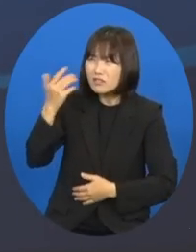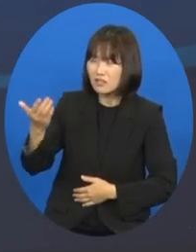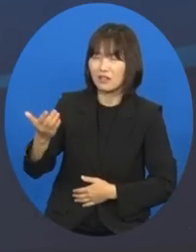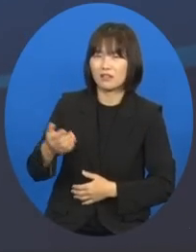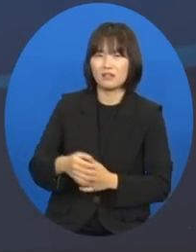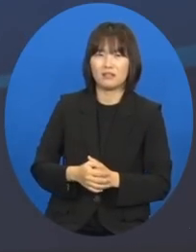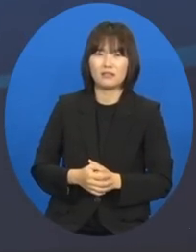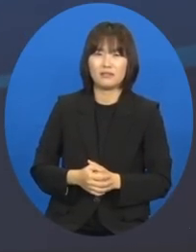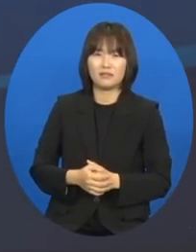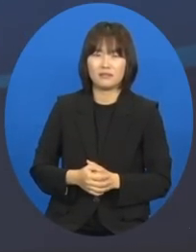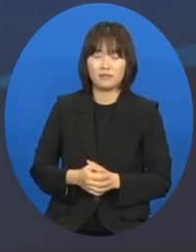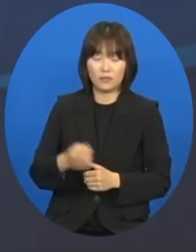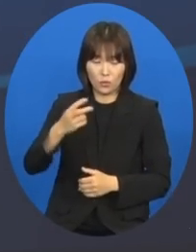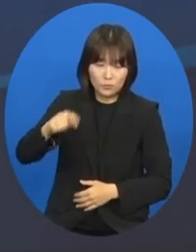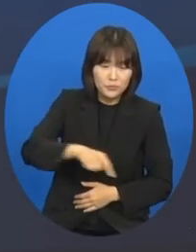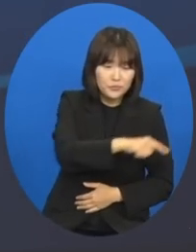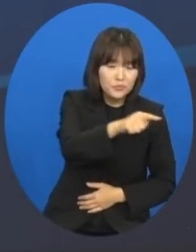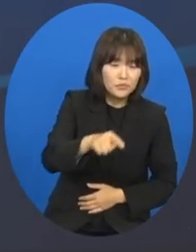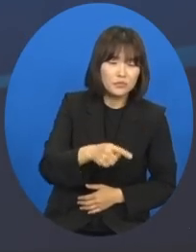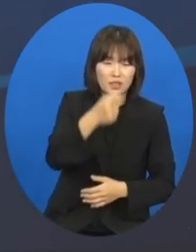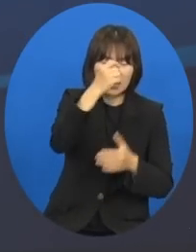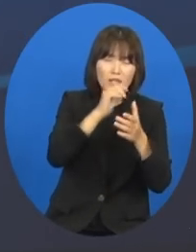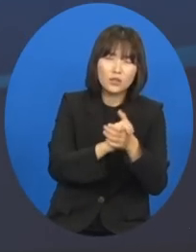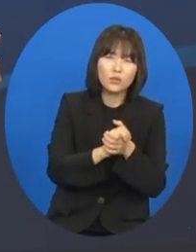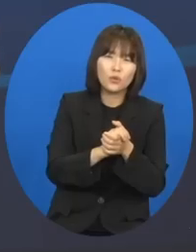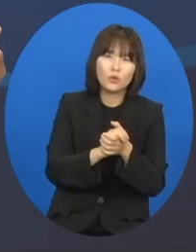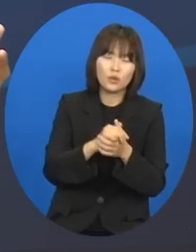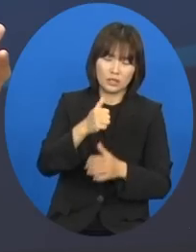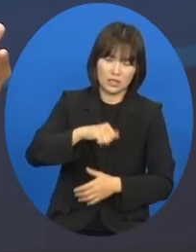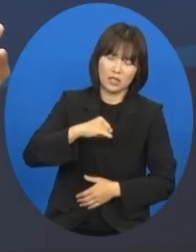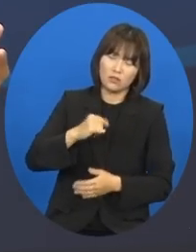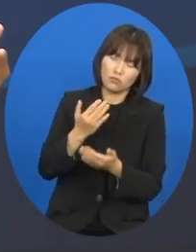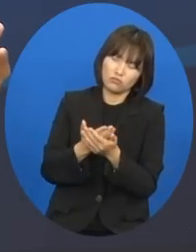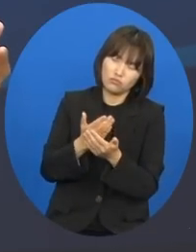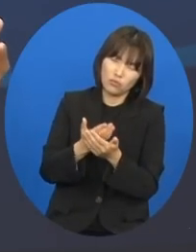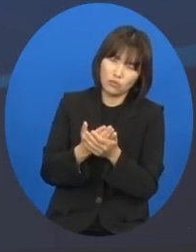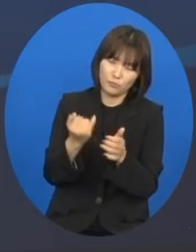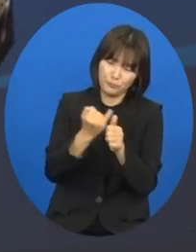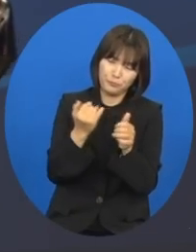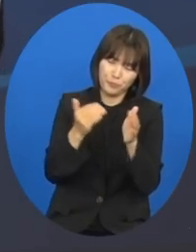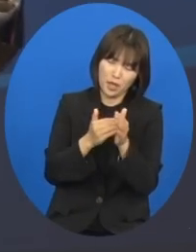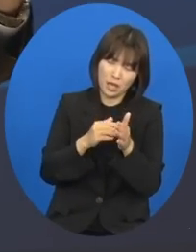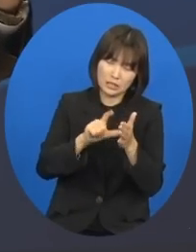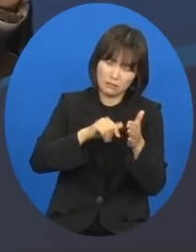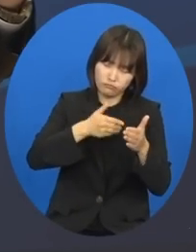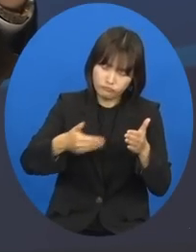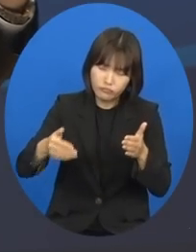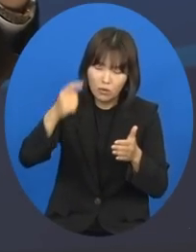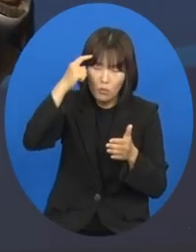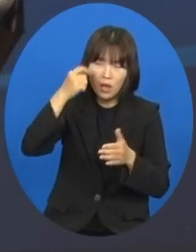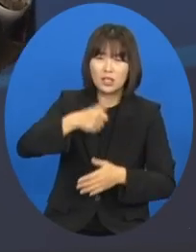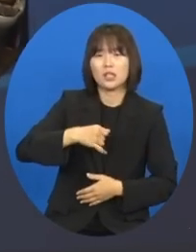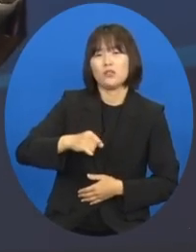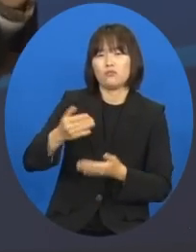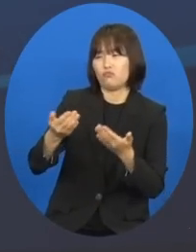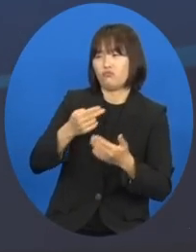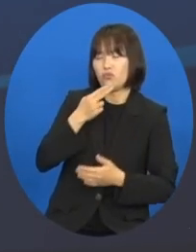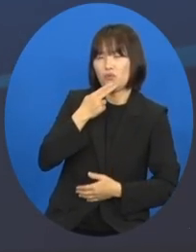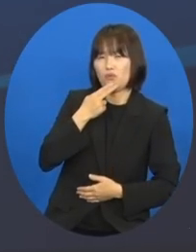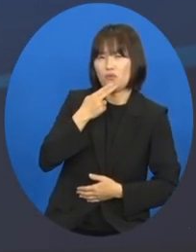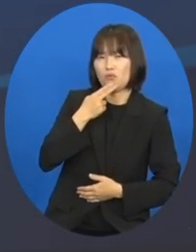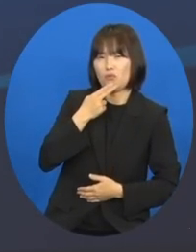저에게 자녀를 주십시오 제가 결혼한지 벌써 세월이 이렇게 흘렀는데 왜 자녀를 안 주십니까 막 찾아달라고 부르짖어